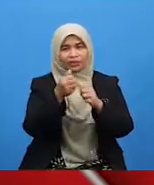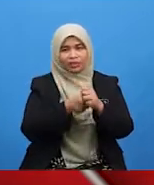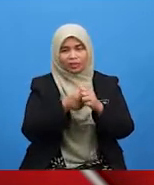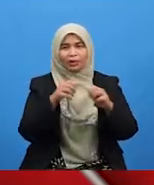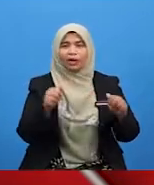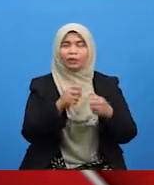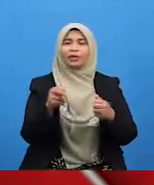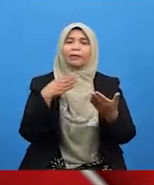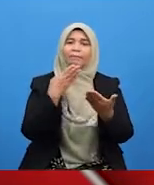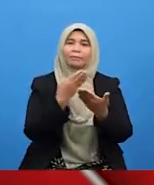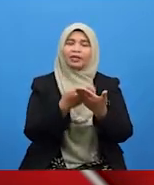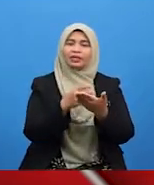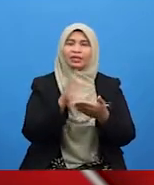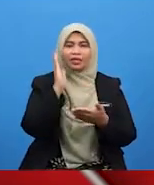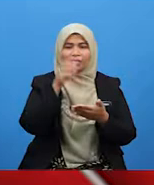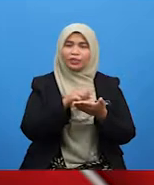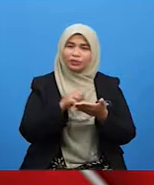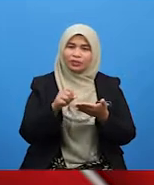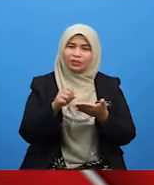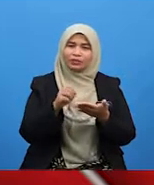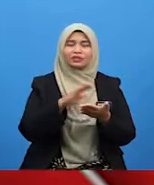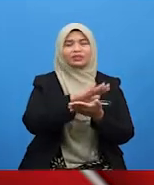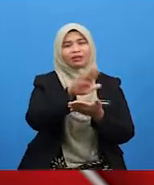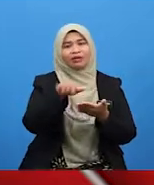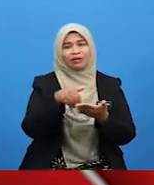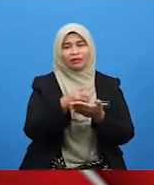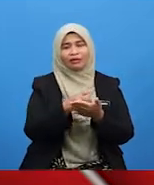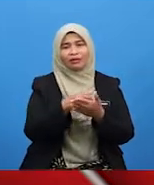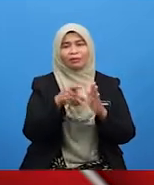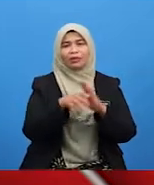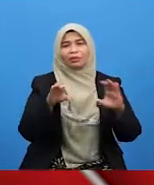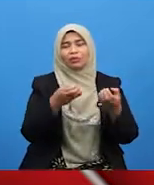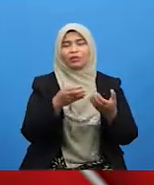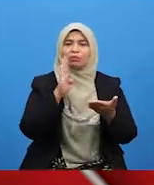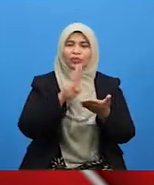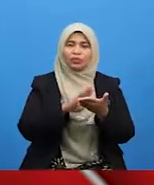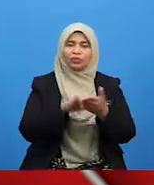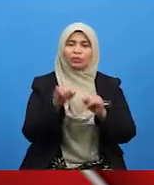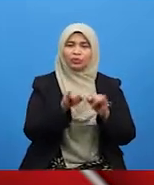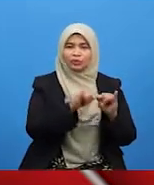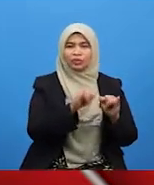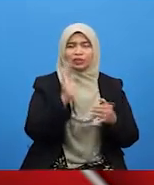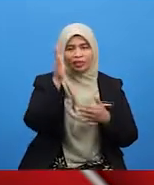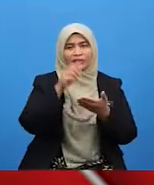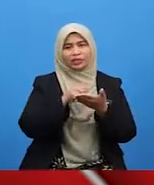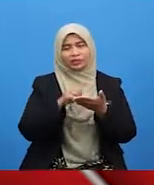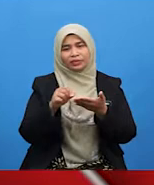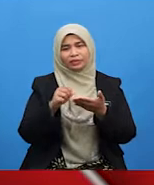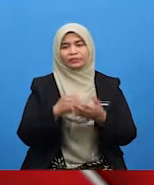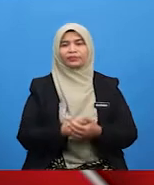amalan baik dicatat. Segala perbuatan buruk juga dicatat. Malaikat